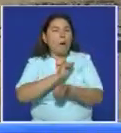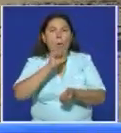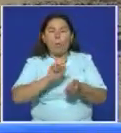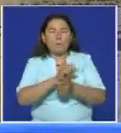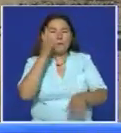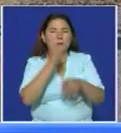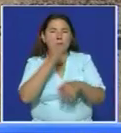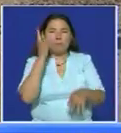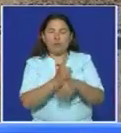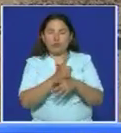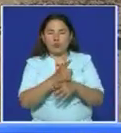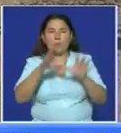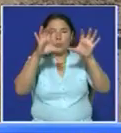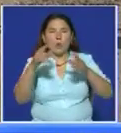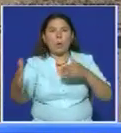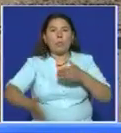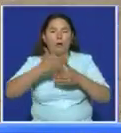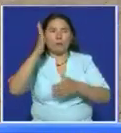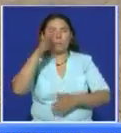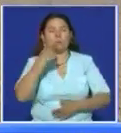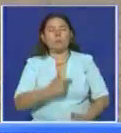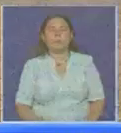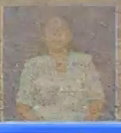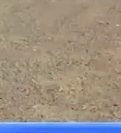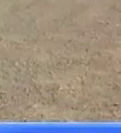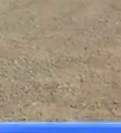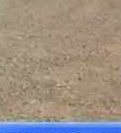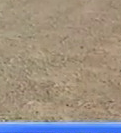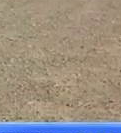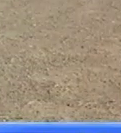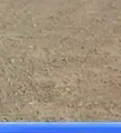документаций запрещена и карается по закону. Руслан Агаев, Сабит Амангельдиулы, Каспий Акпарат.